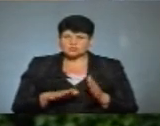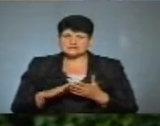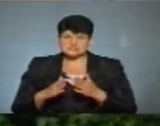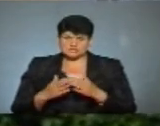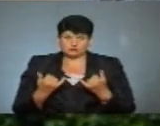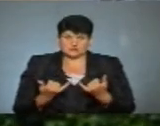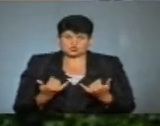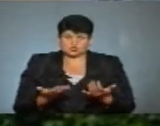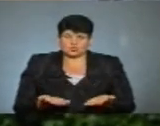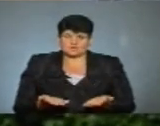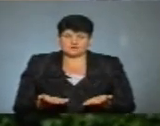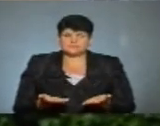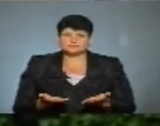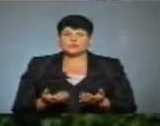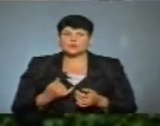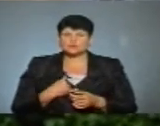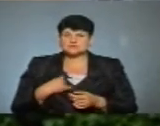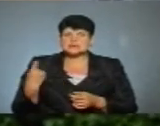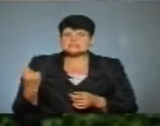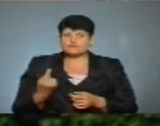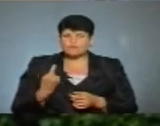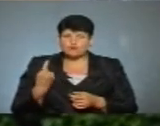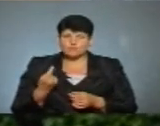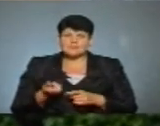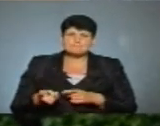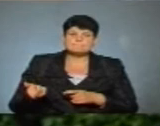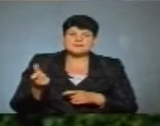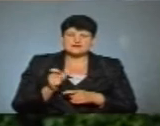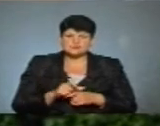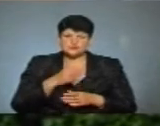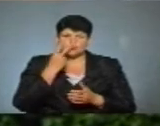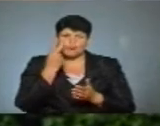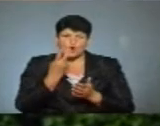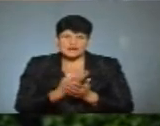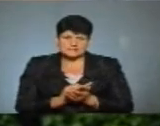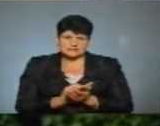на сьогодні у нас в області перевищують показники